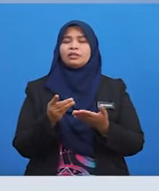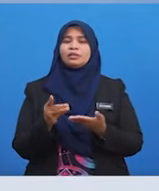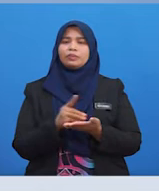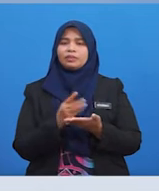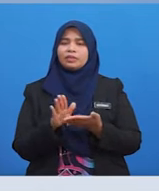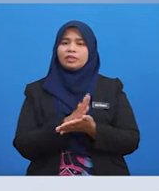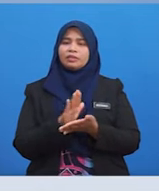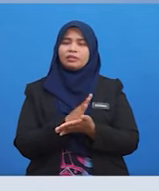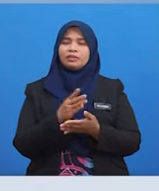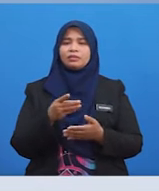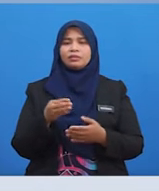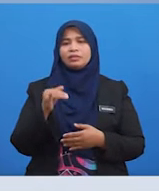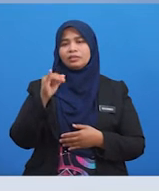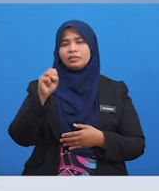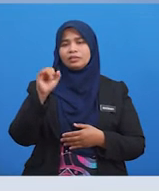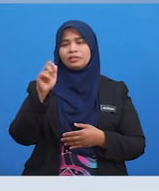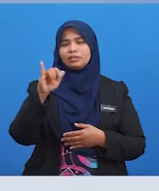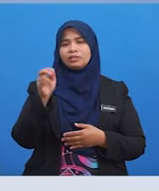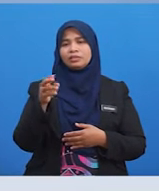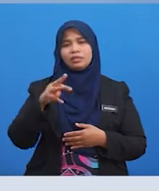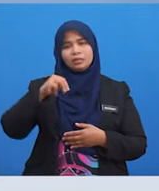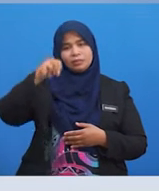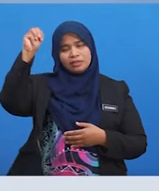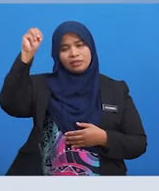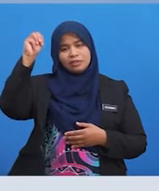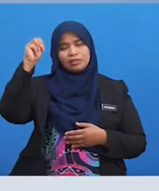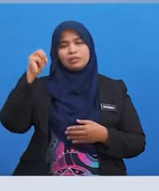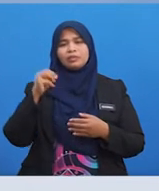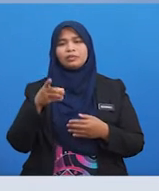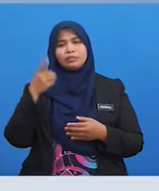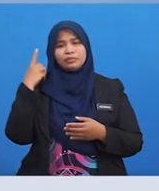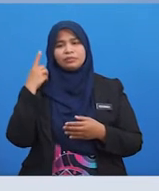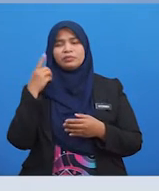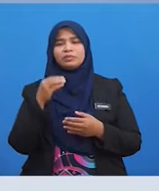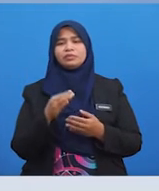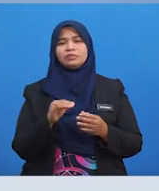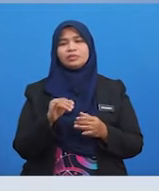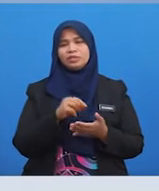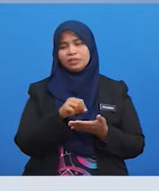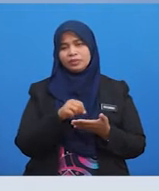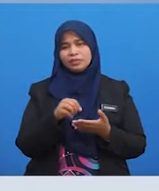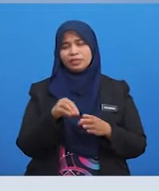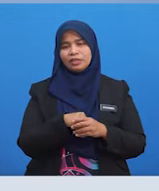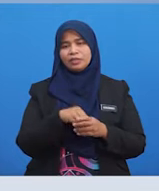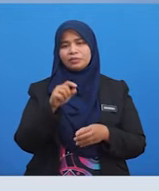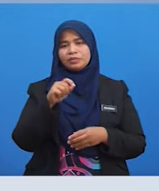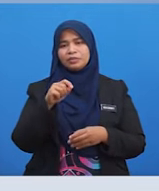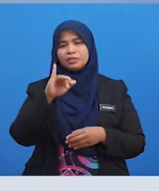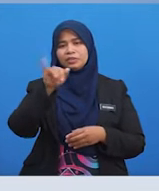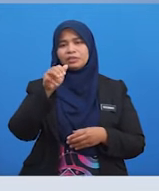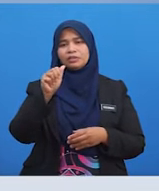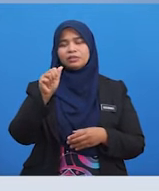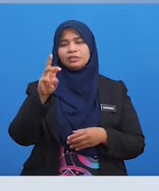dokumen pengisytiharan kemerdekaan juga turut ditulis dalam tulisan